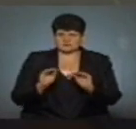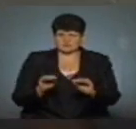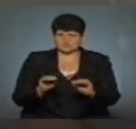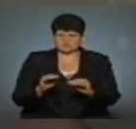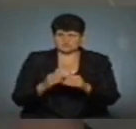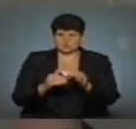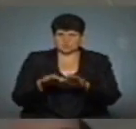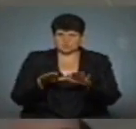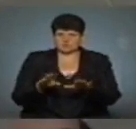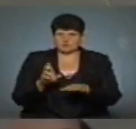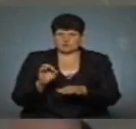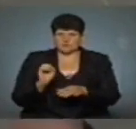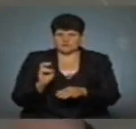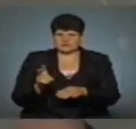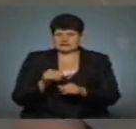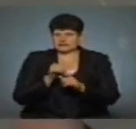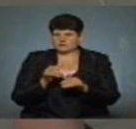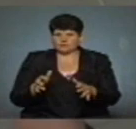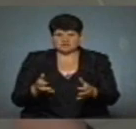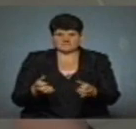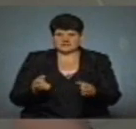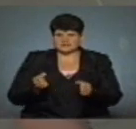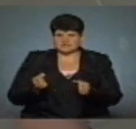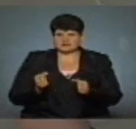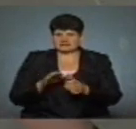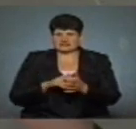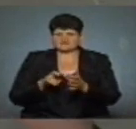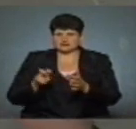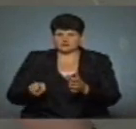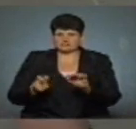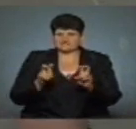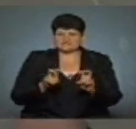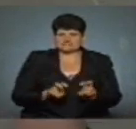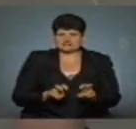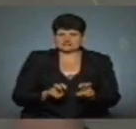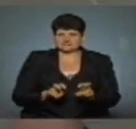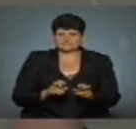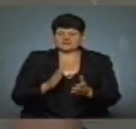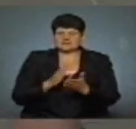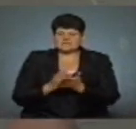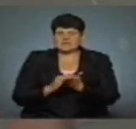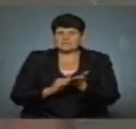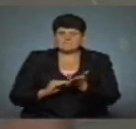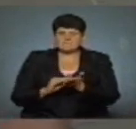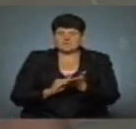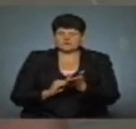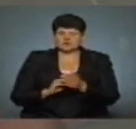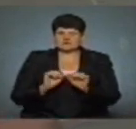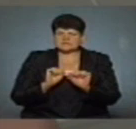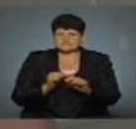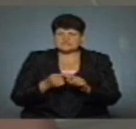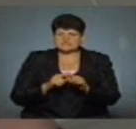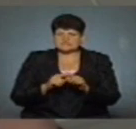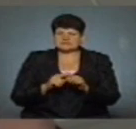в бокс, не повинен ні витягувати руки, не виходити, сідати. Є повторний додатковий захист, це є